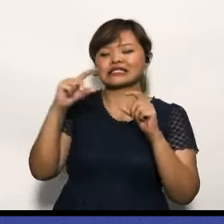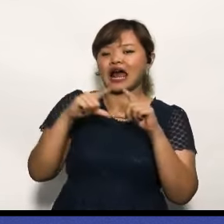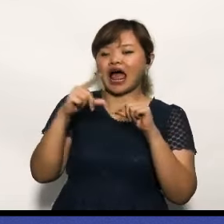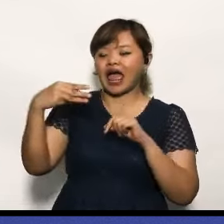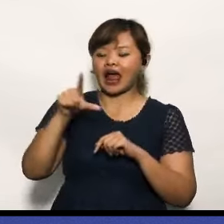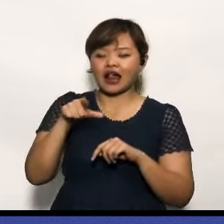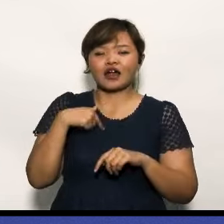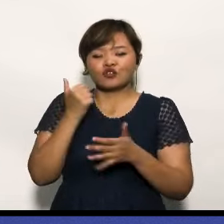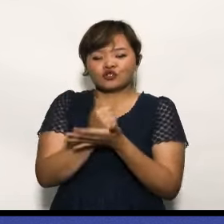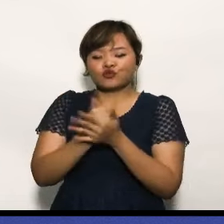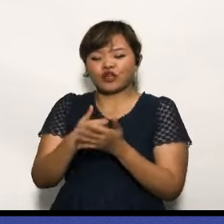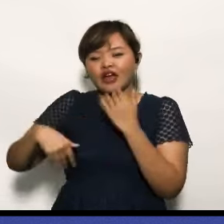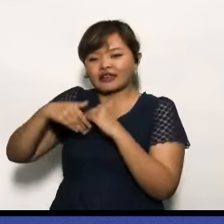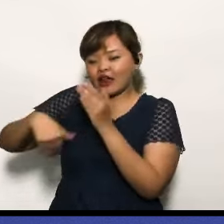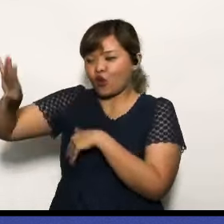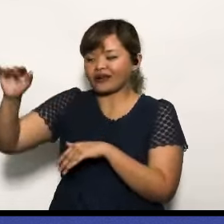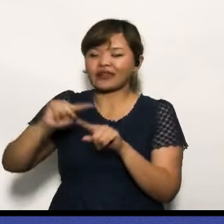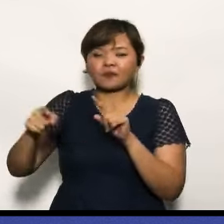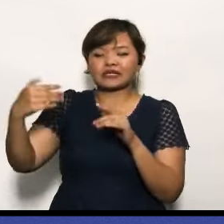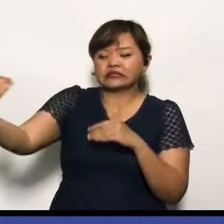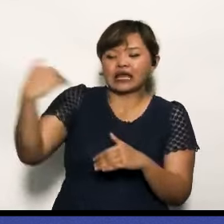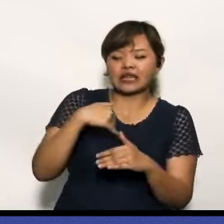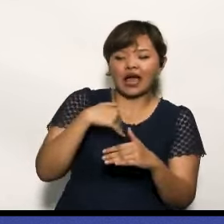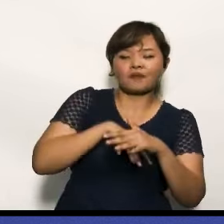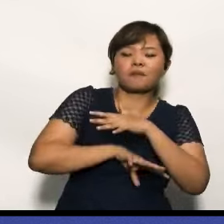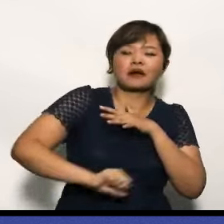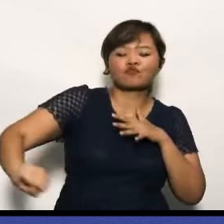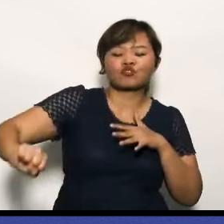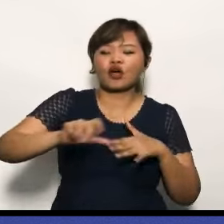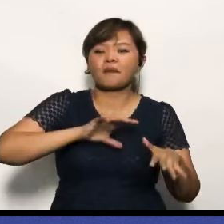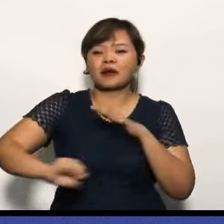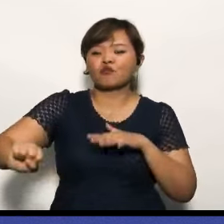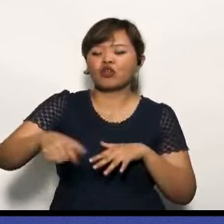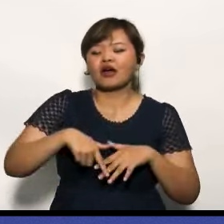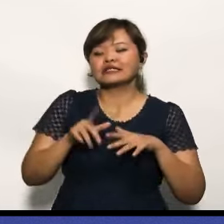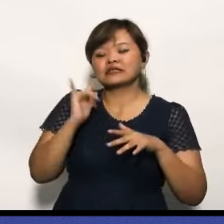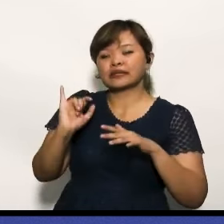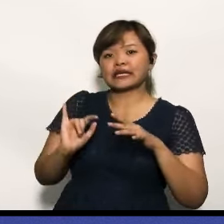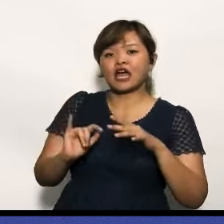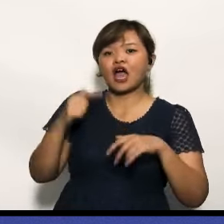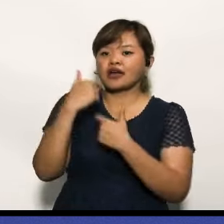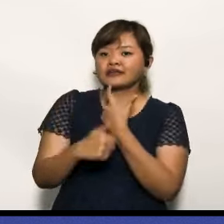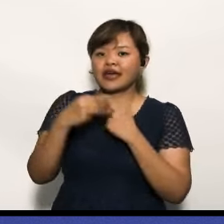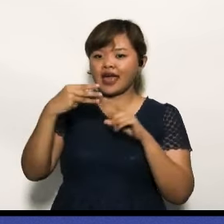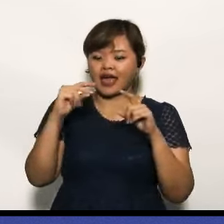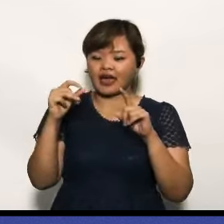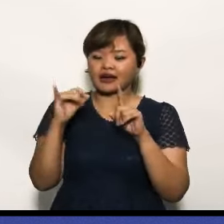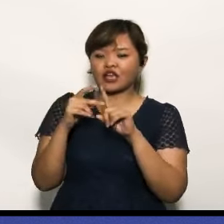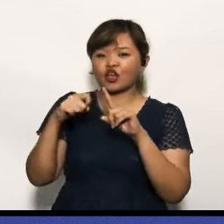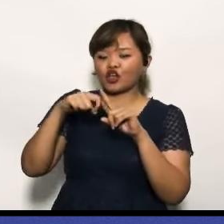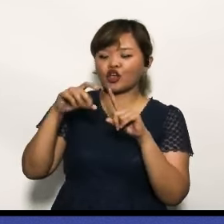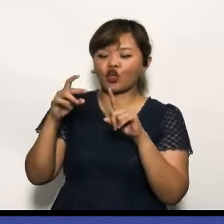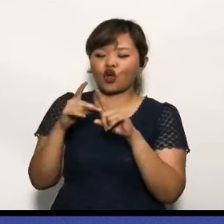Mereka dari luar, mereka masuk ke tanah tersebut, merebut. Mereka menjatuhkan Yeriko, menjatuhkan Ai, dan